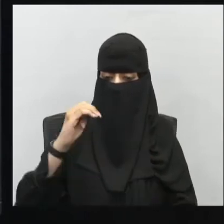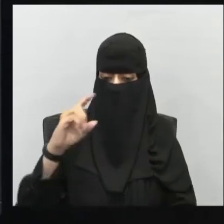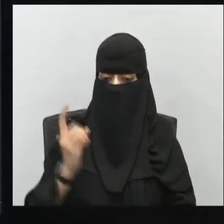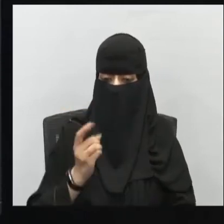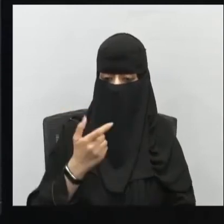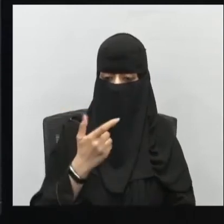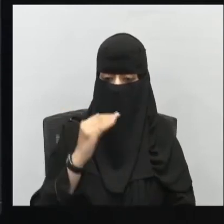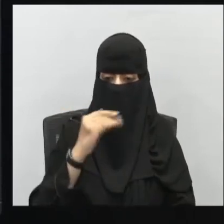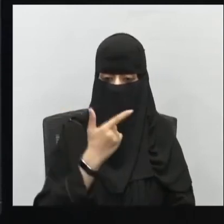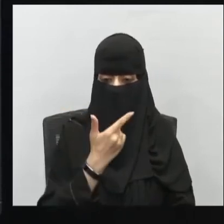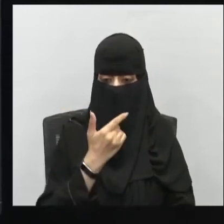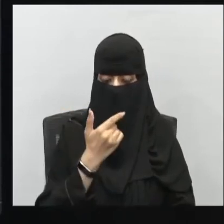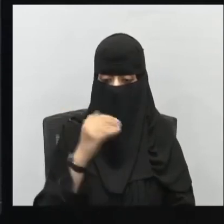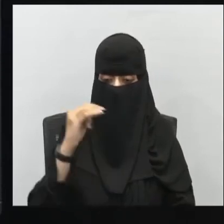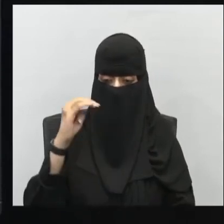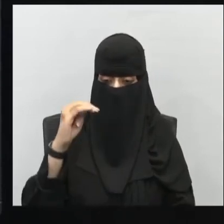هيا يا رائعين نفكر.